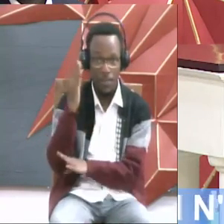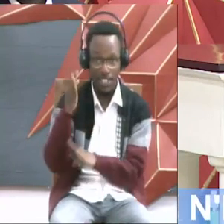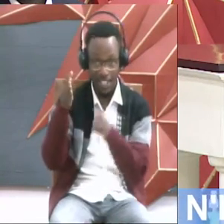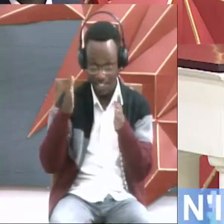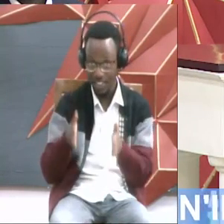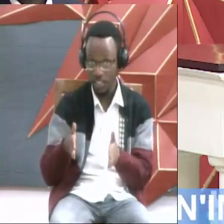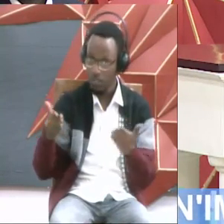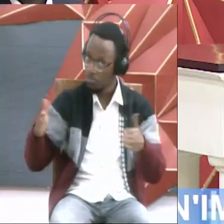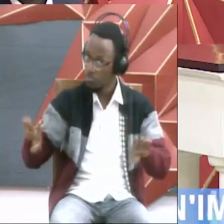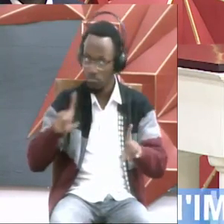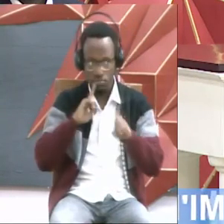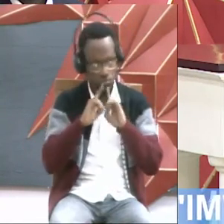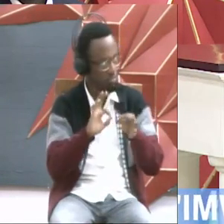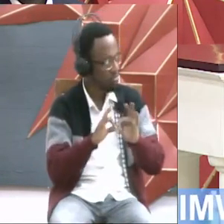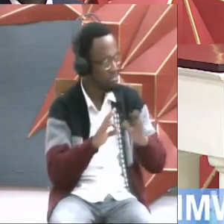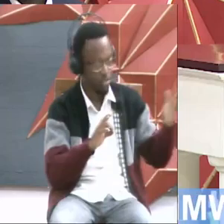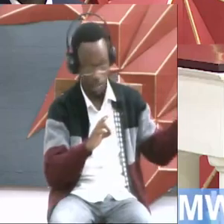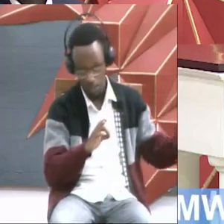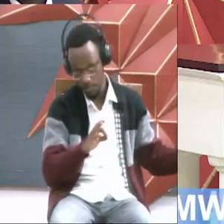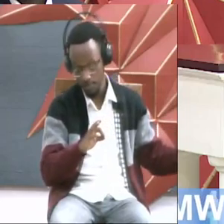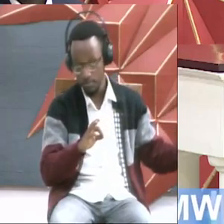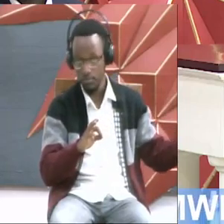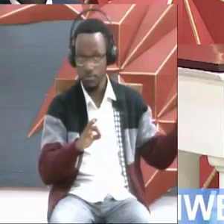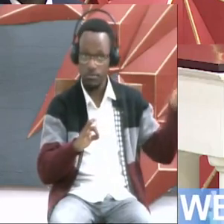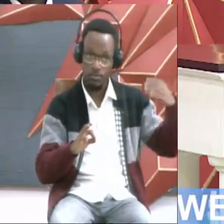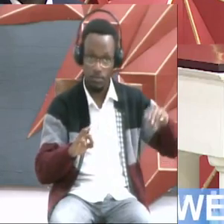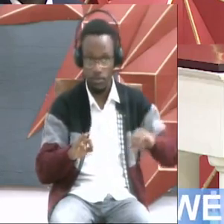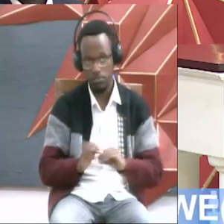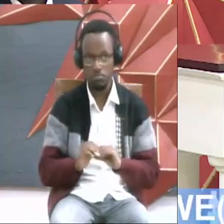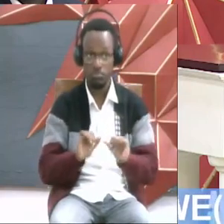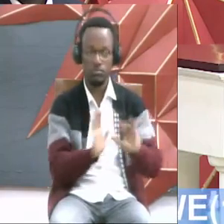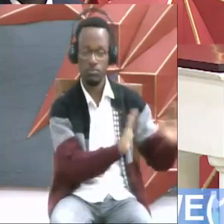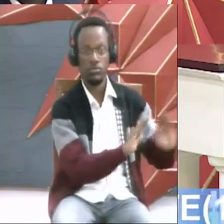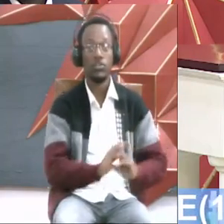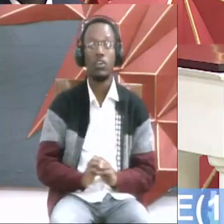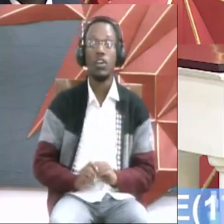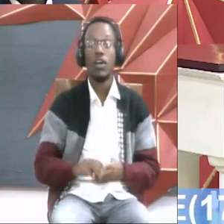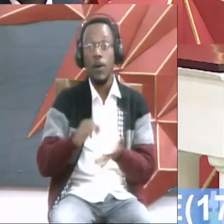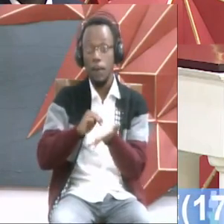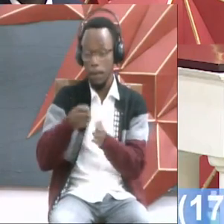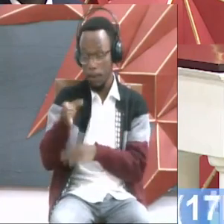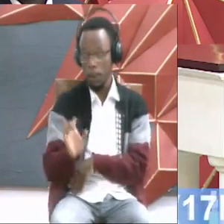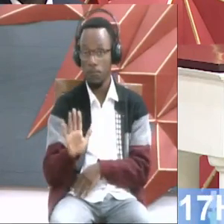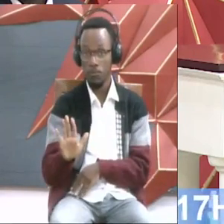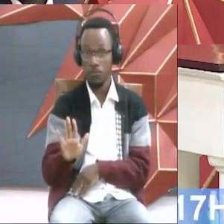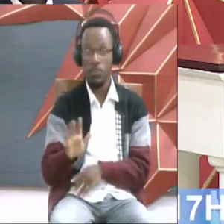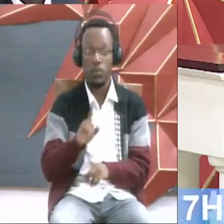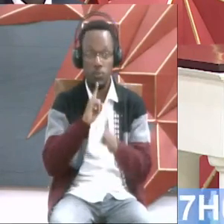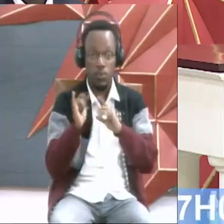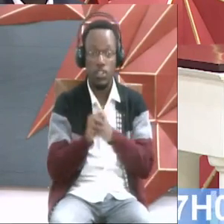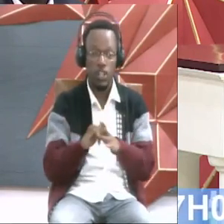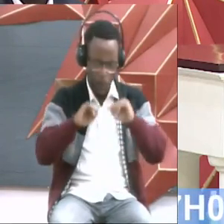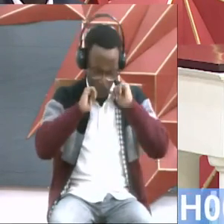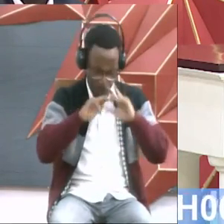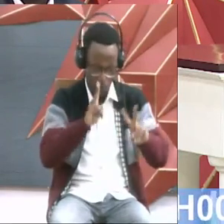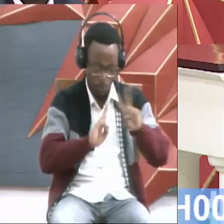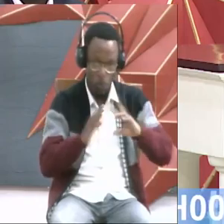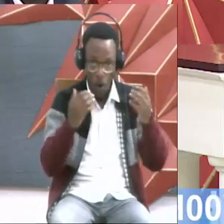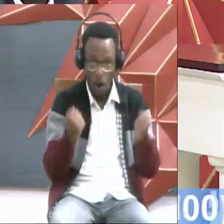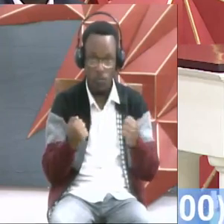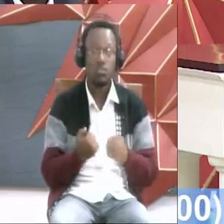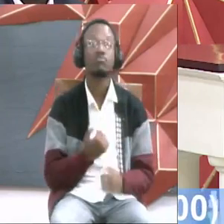Qui dit dans Matthieu chapitre 5, heureux ceux qui ont soif et